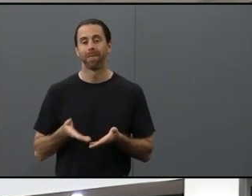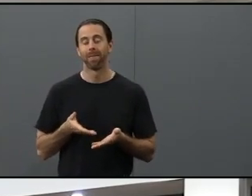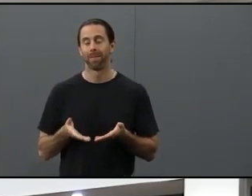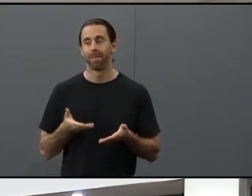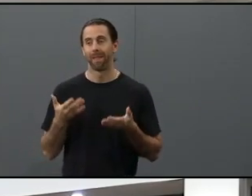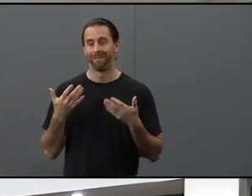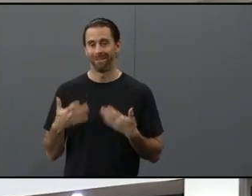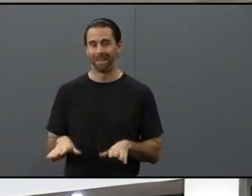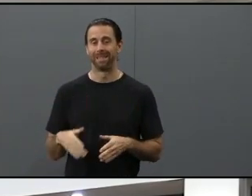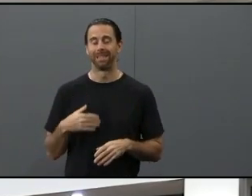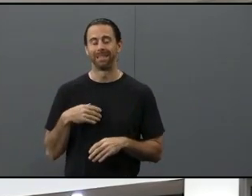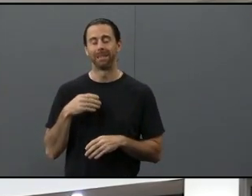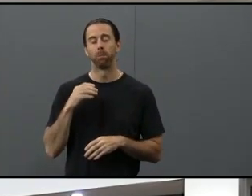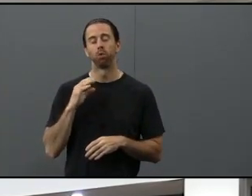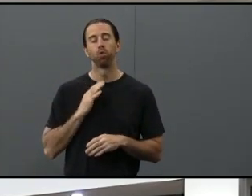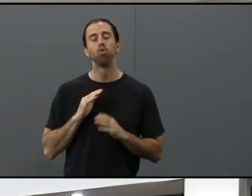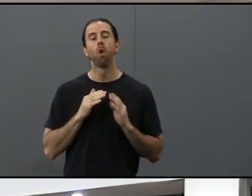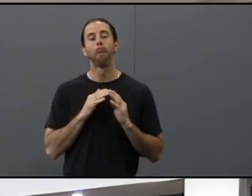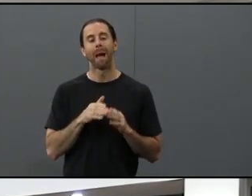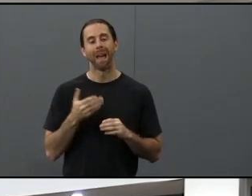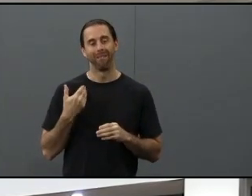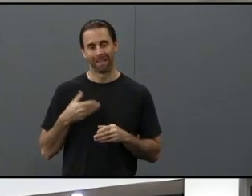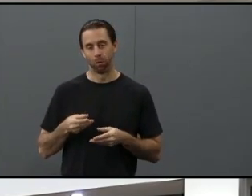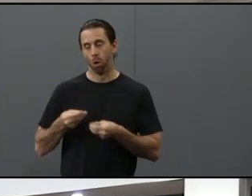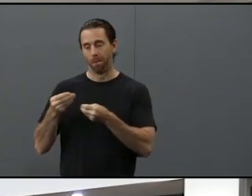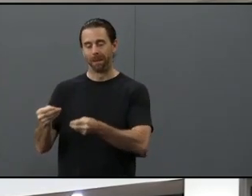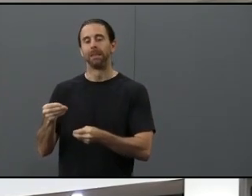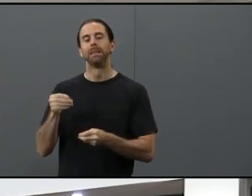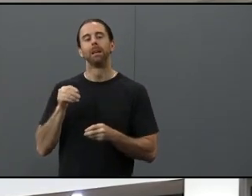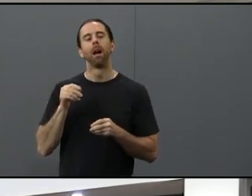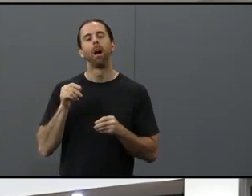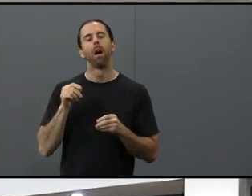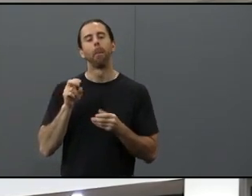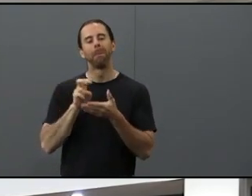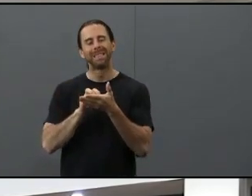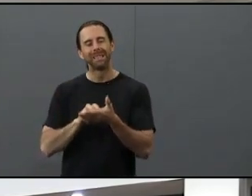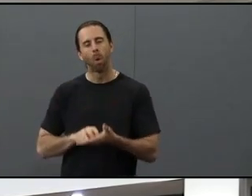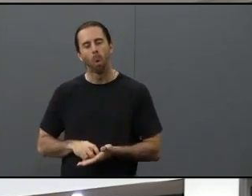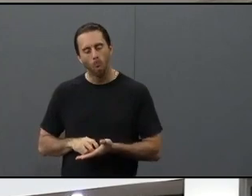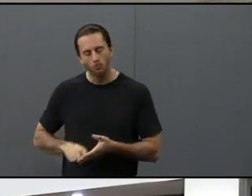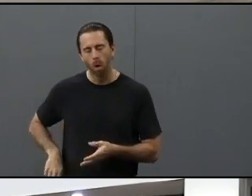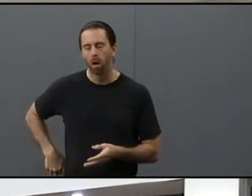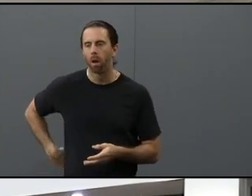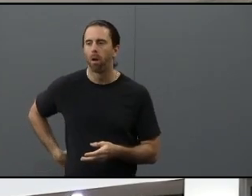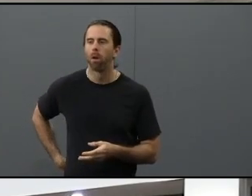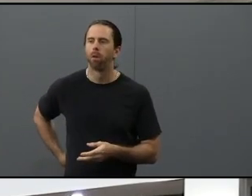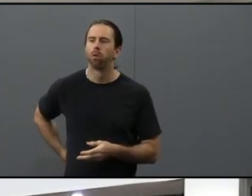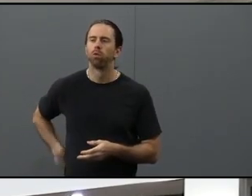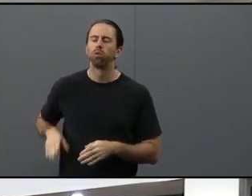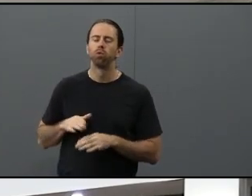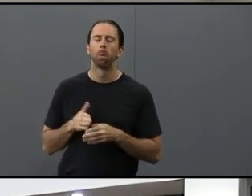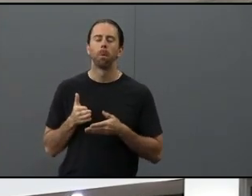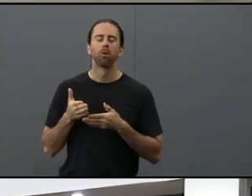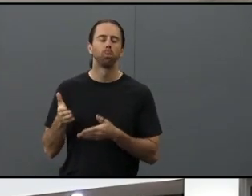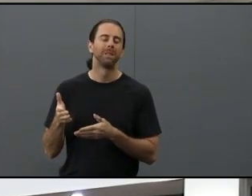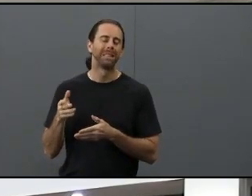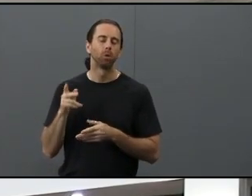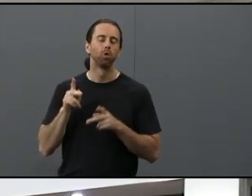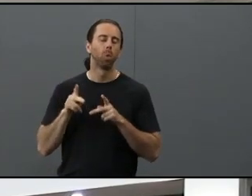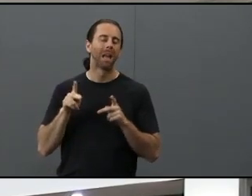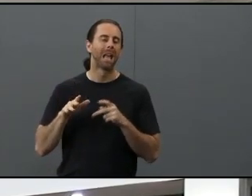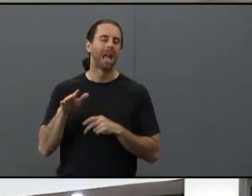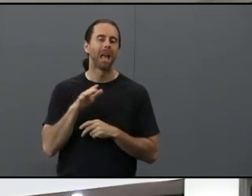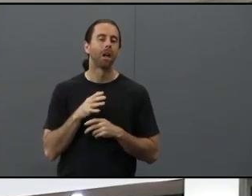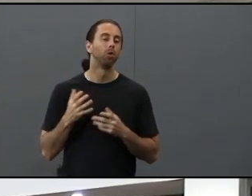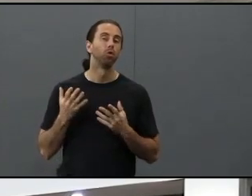remis à Monsieur urbain une pétition concernant une proposition que les citoyens